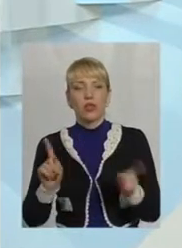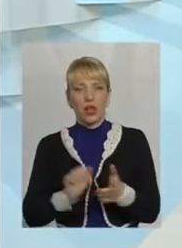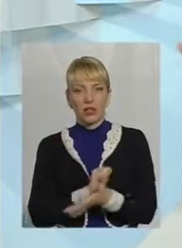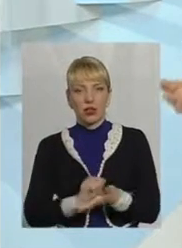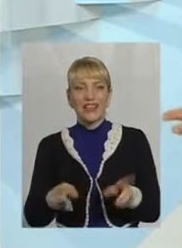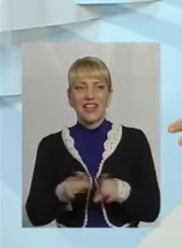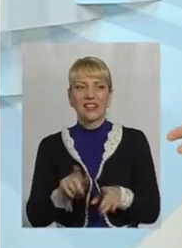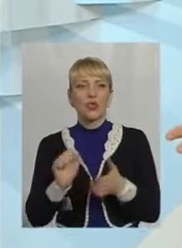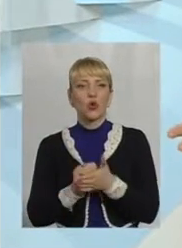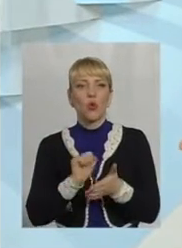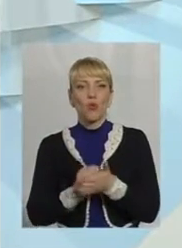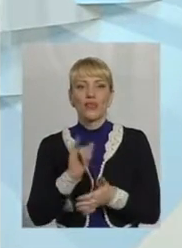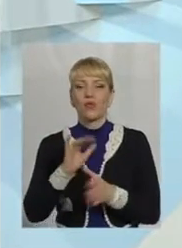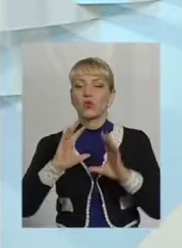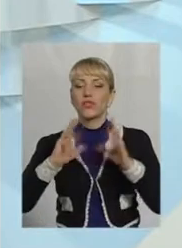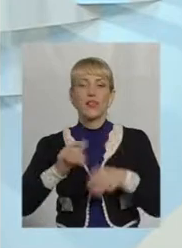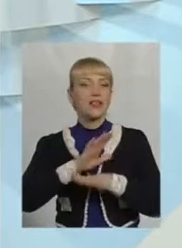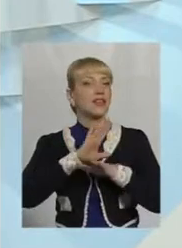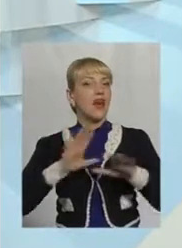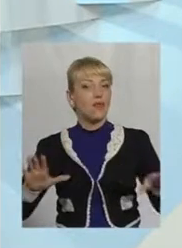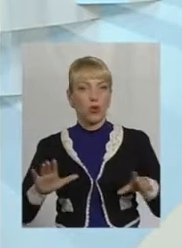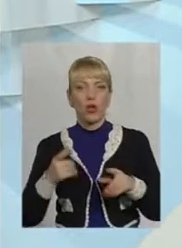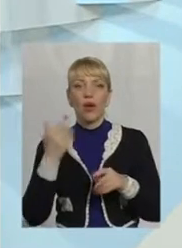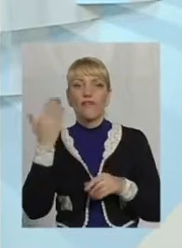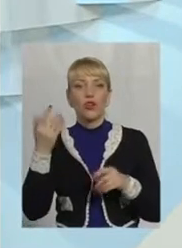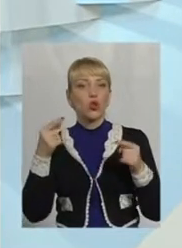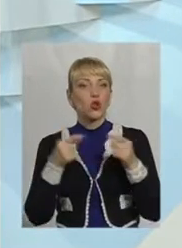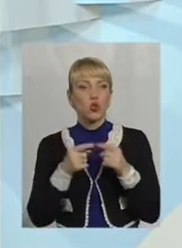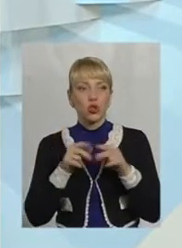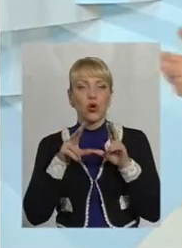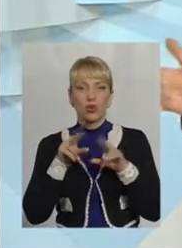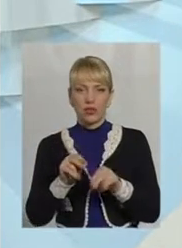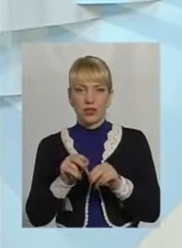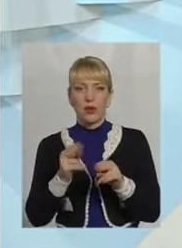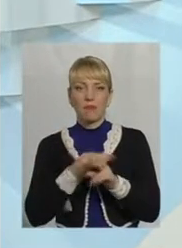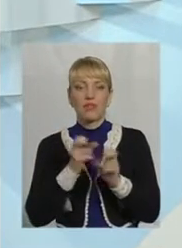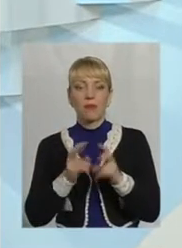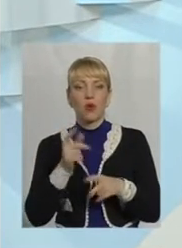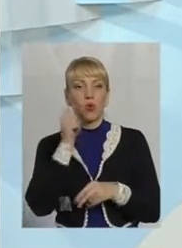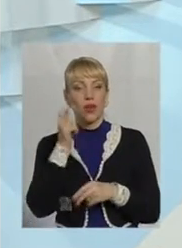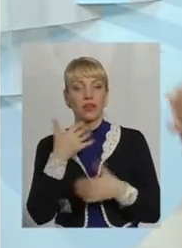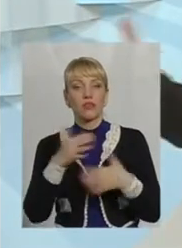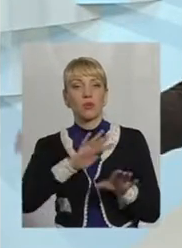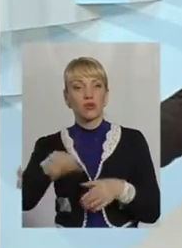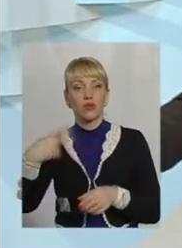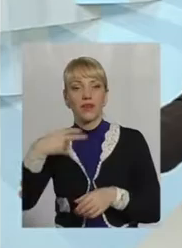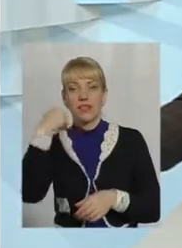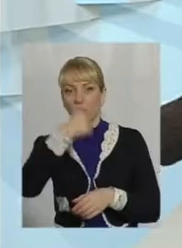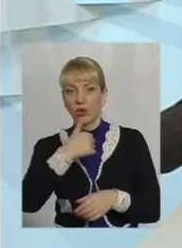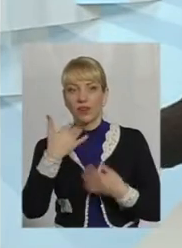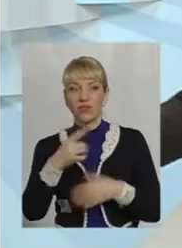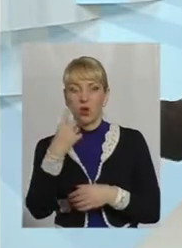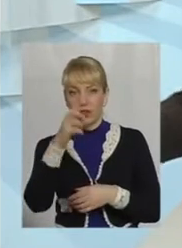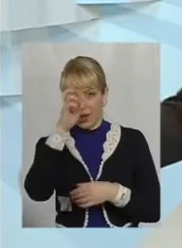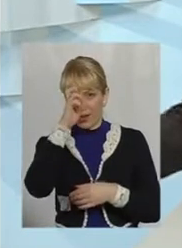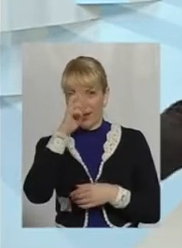таких документів у світі не було, і він точно гарантуватиме Україні безпеку. Але пройшло 20 років, і одна